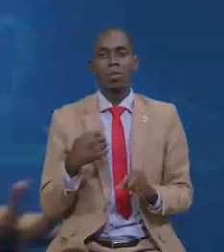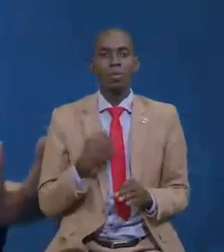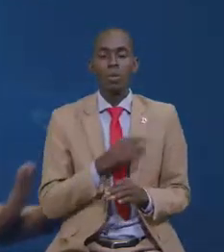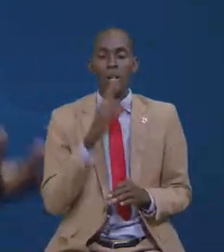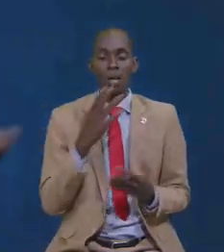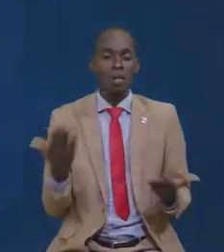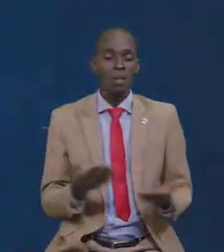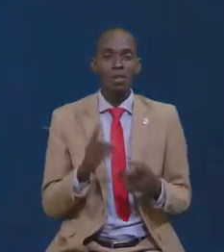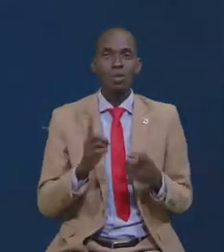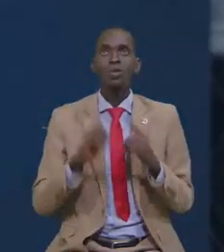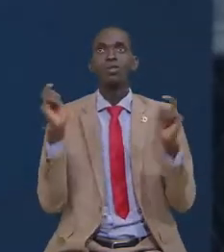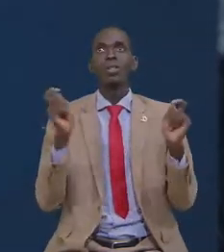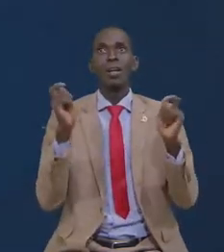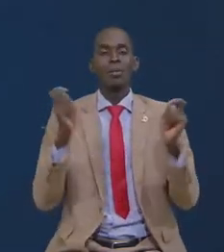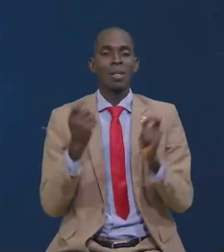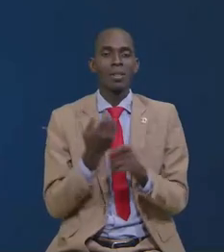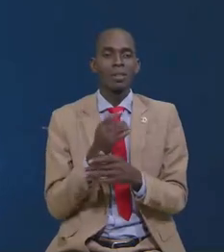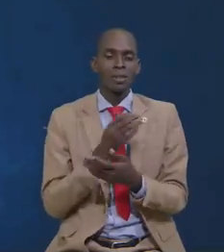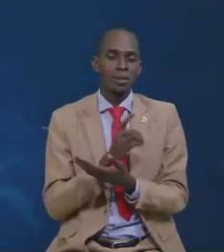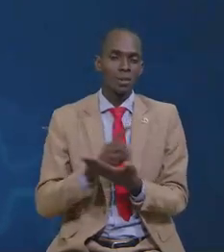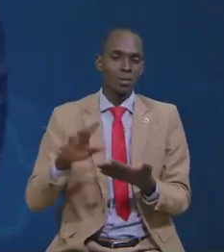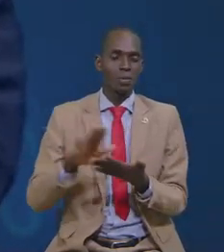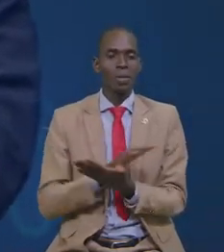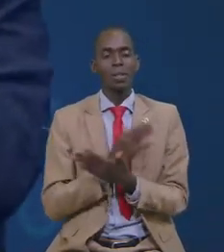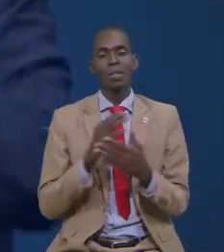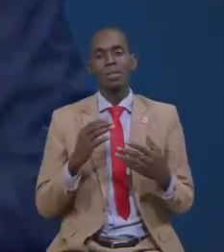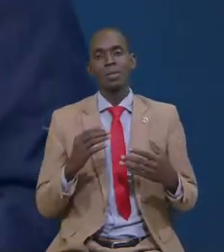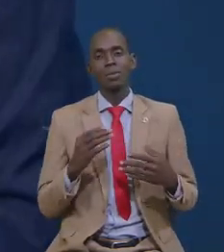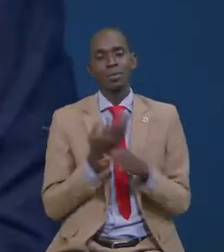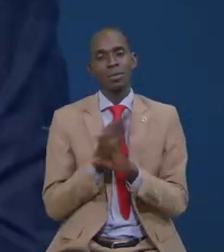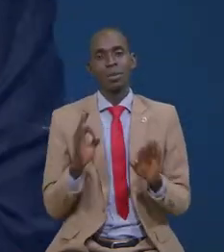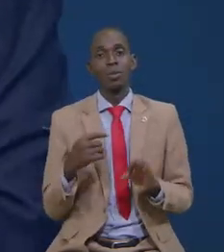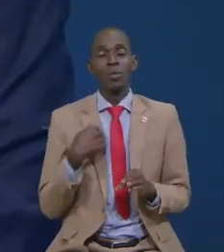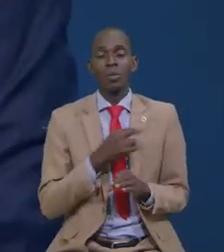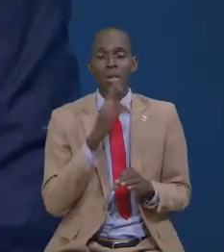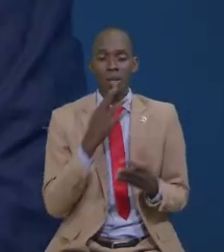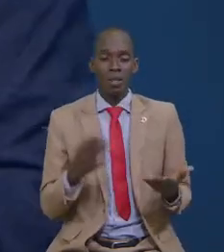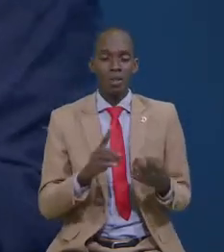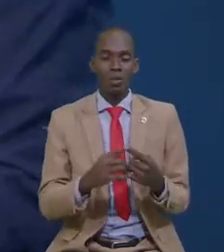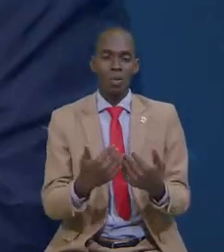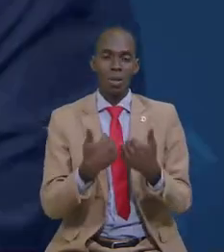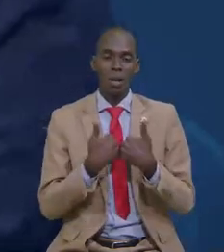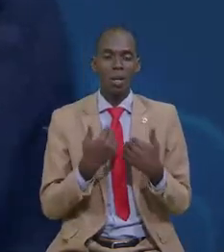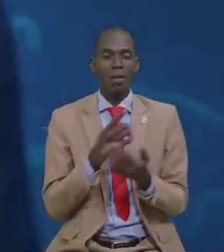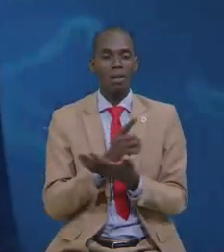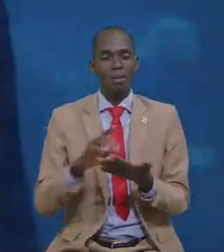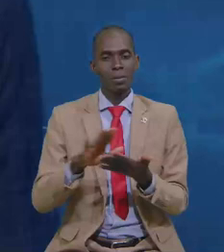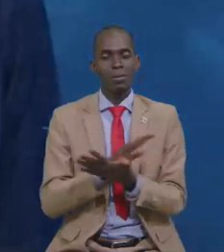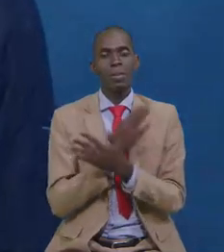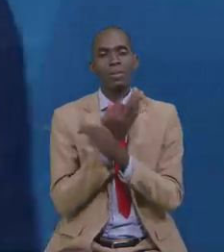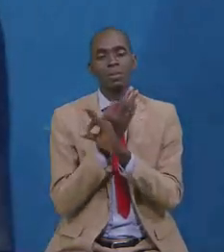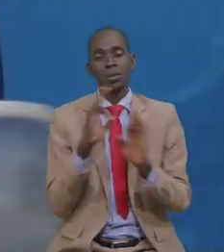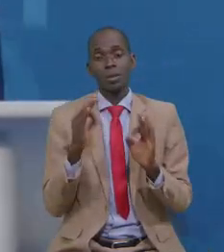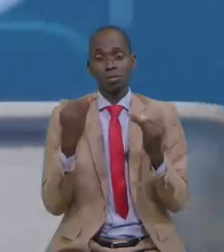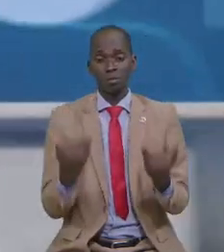libération surnaturelle. Nous sommes là pour célébrer la libération surnaturelle. Nous sommes là